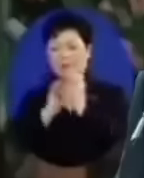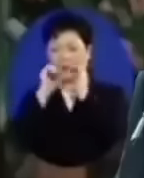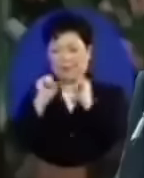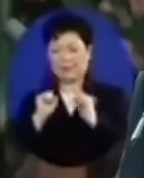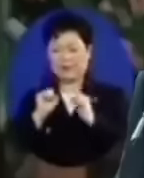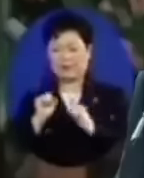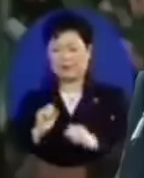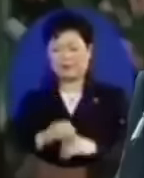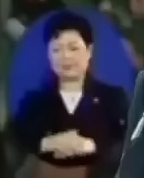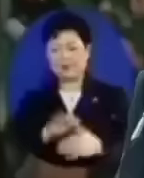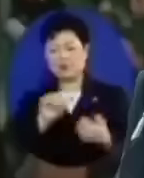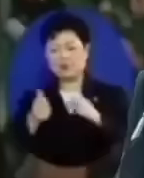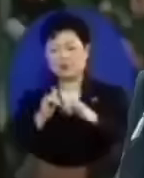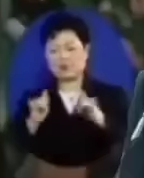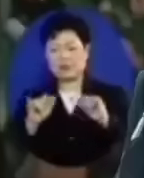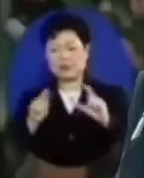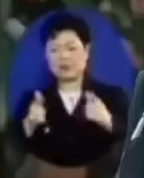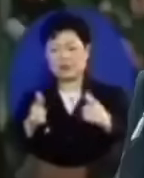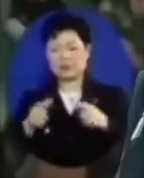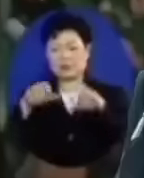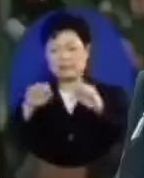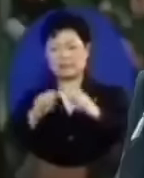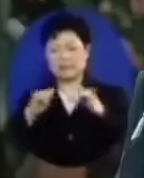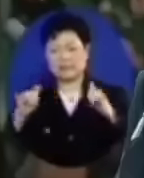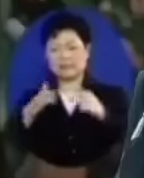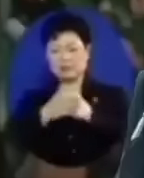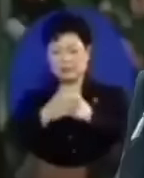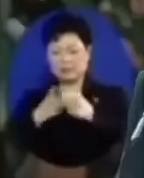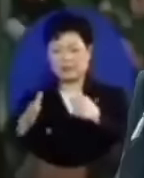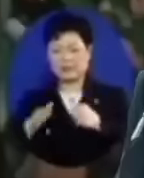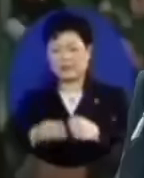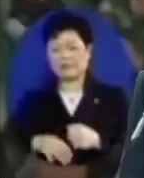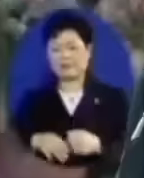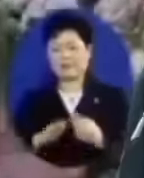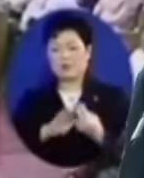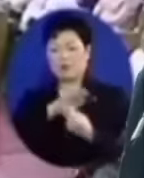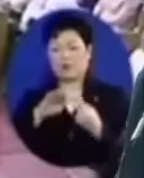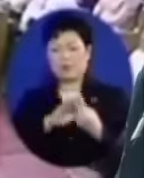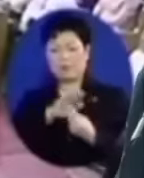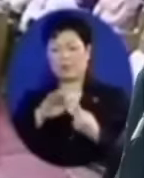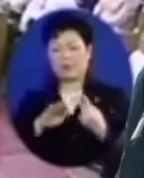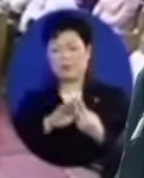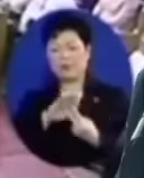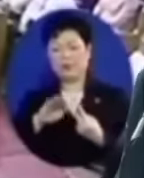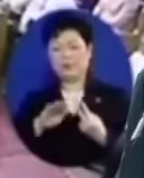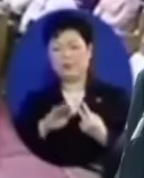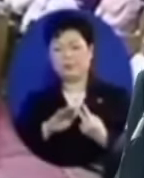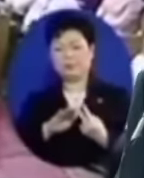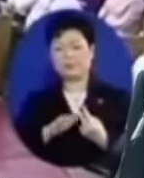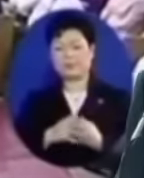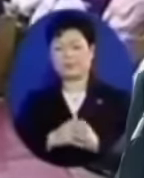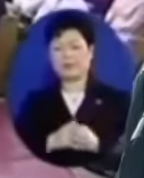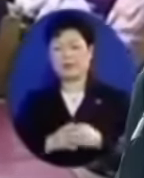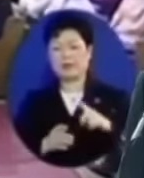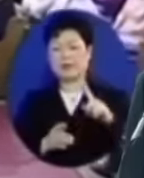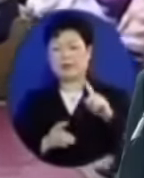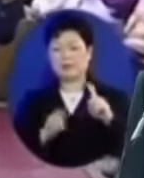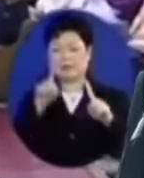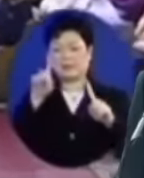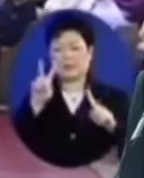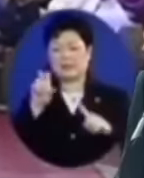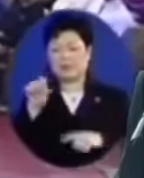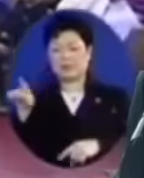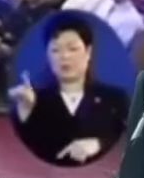왜냐하면 여러분은 죽은 자가 아니라 살은 자인 것입니다. 요한복음 11장 25절로 26절에 예수께서 이르시되 나는